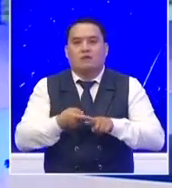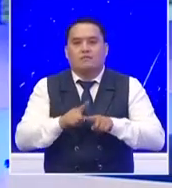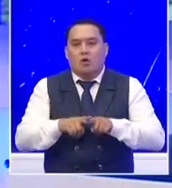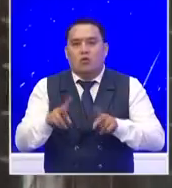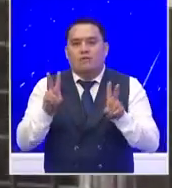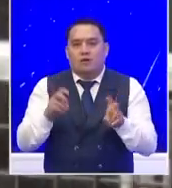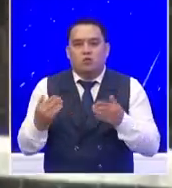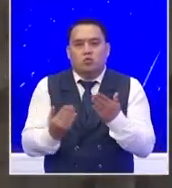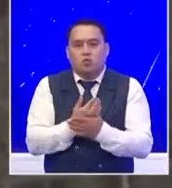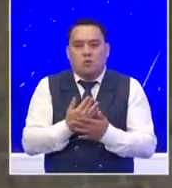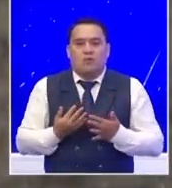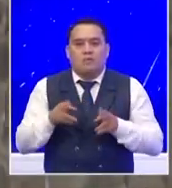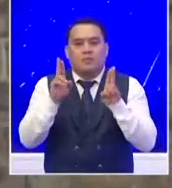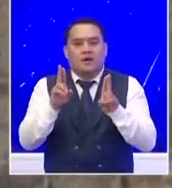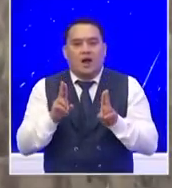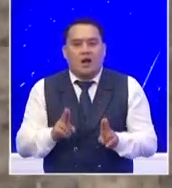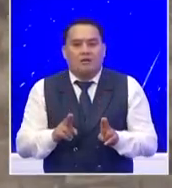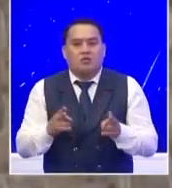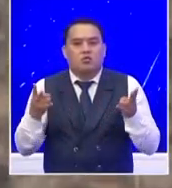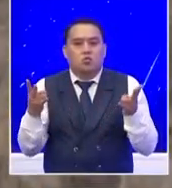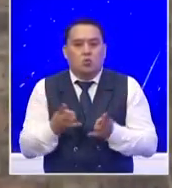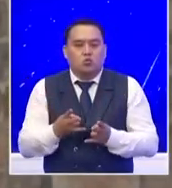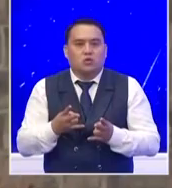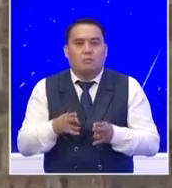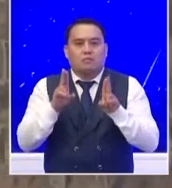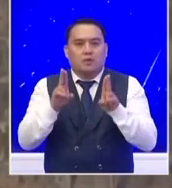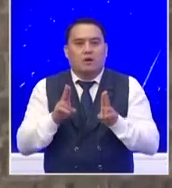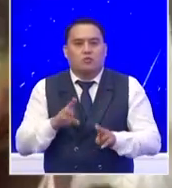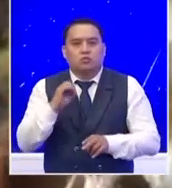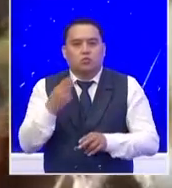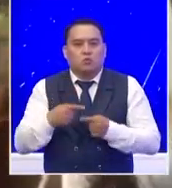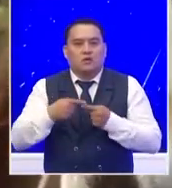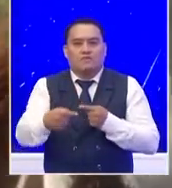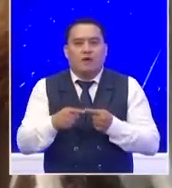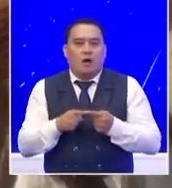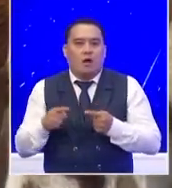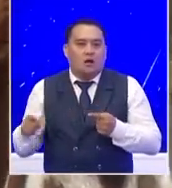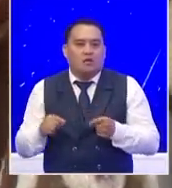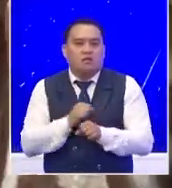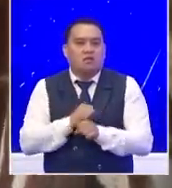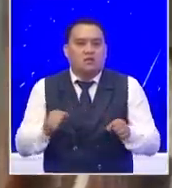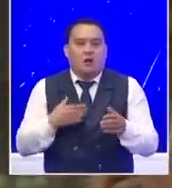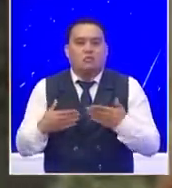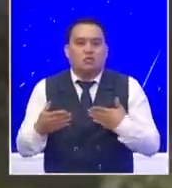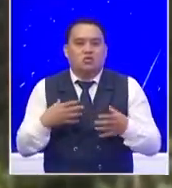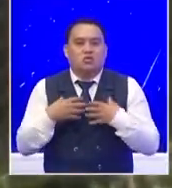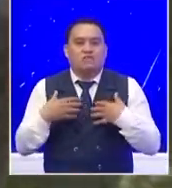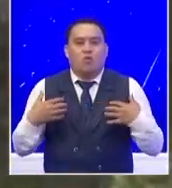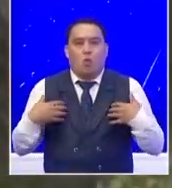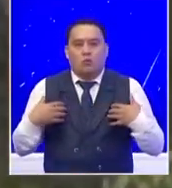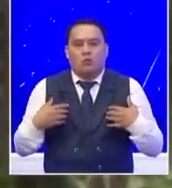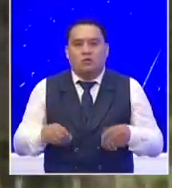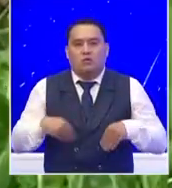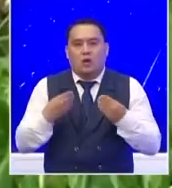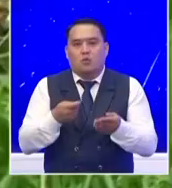В рамках новых санитарных правил посетителям необходимо соблюдать правила социального дистанцирования и нельзя общаться с животными, в частности,